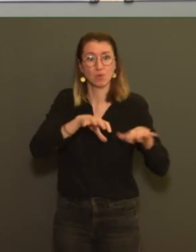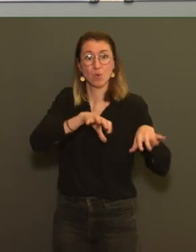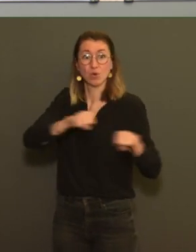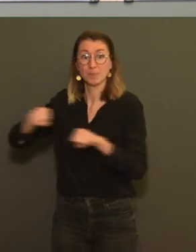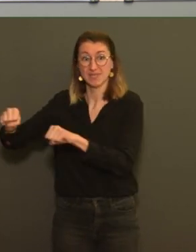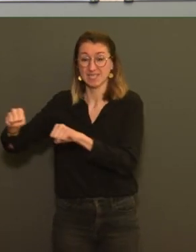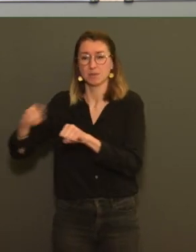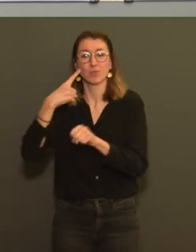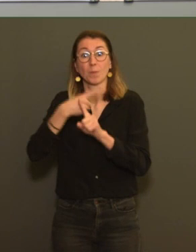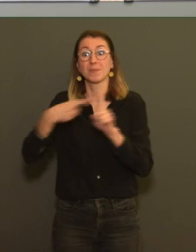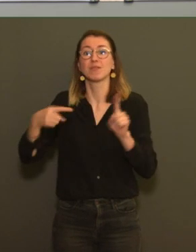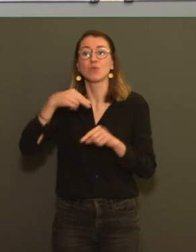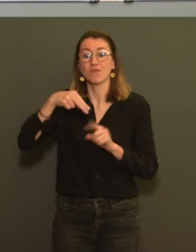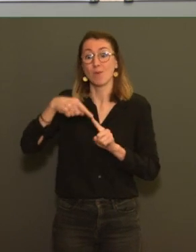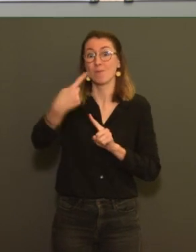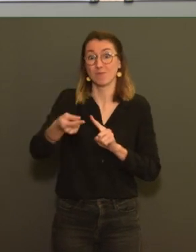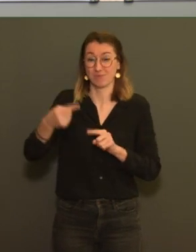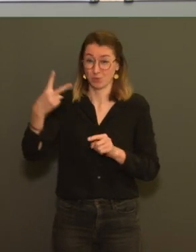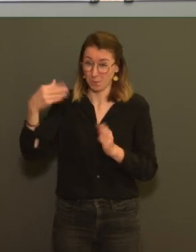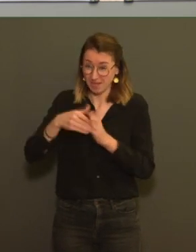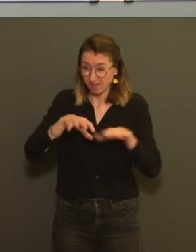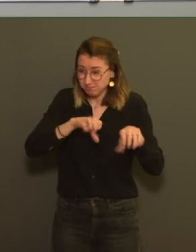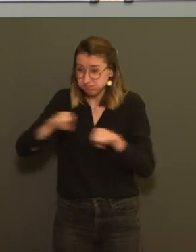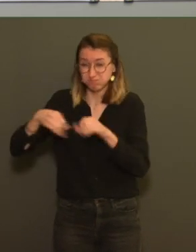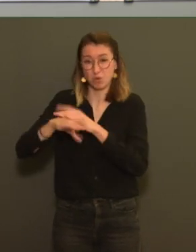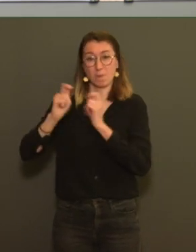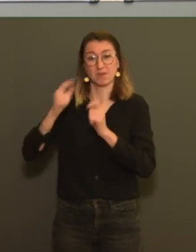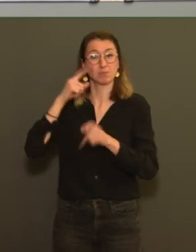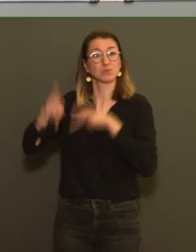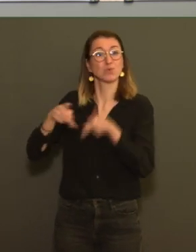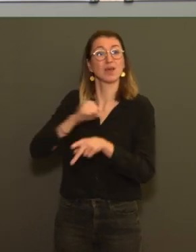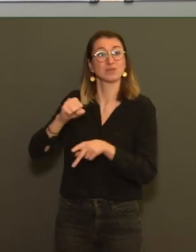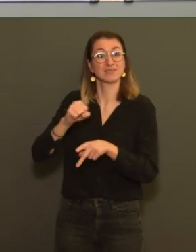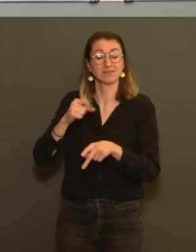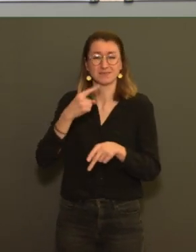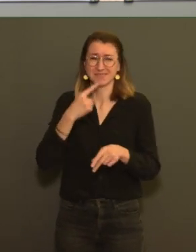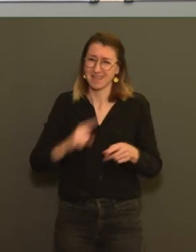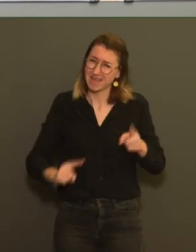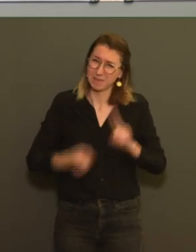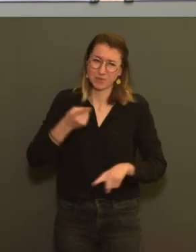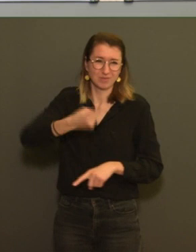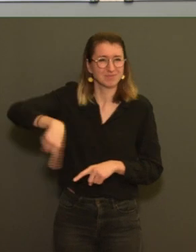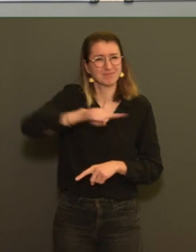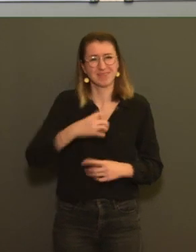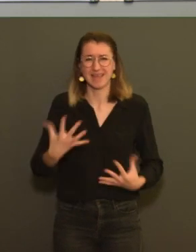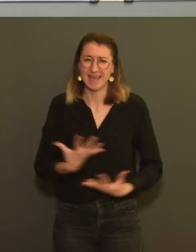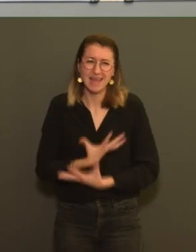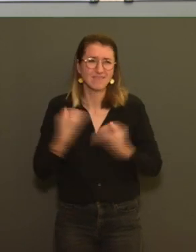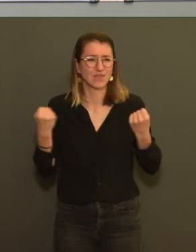les efforts doivent être déployés pour que cette courbe s'aplatisse et que nous ne mettions pas en péril de